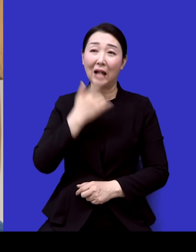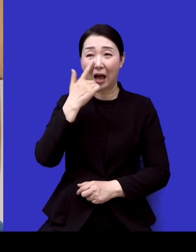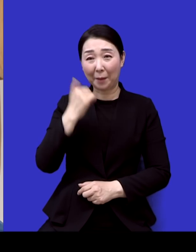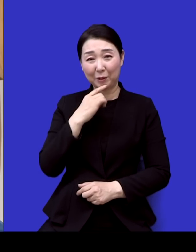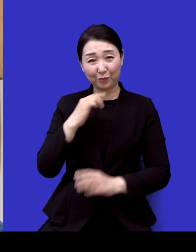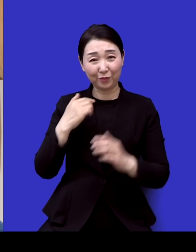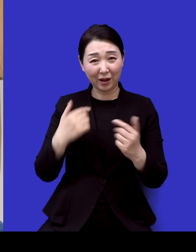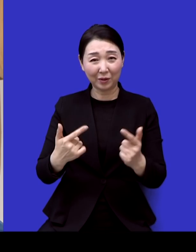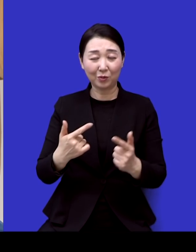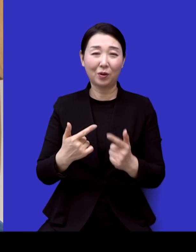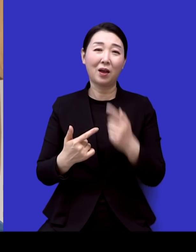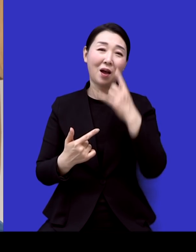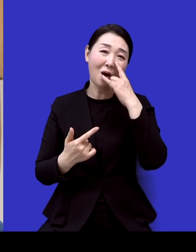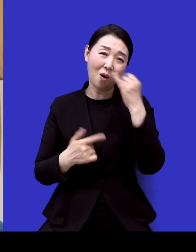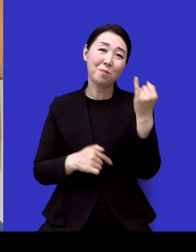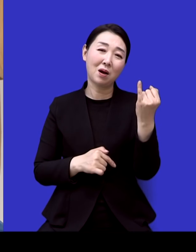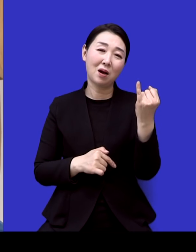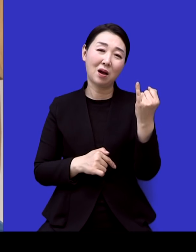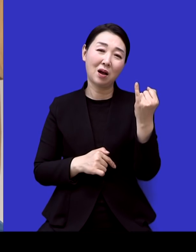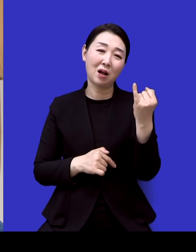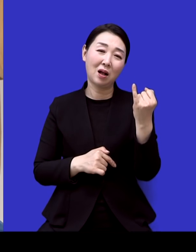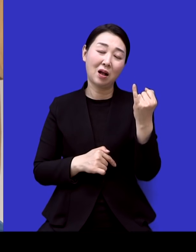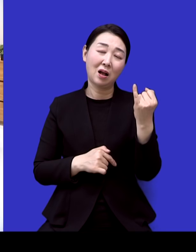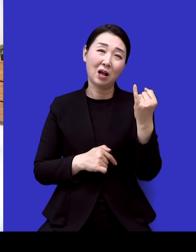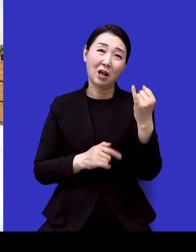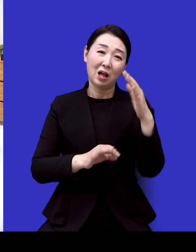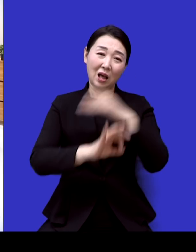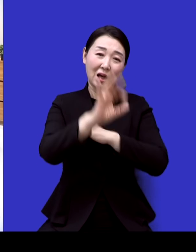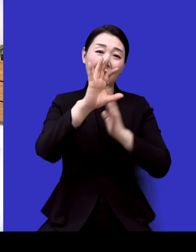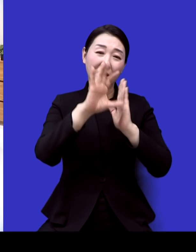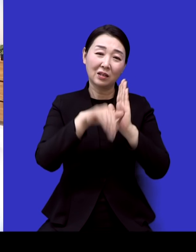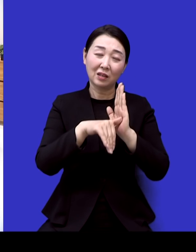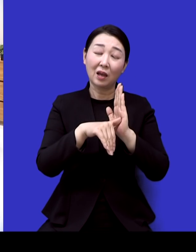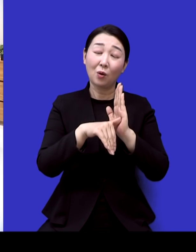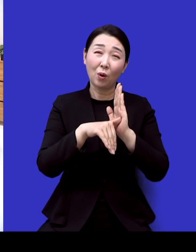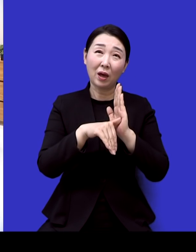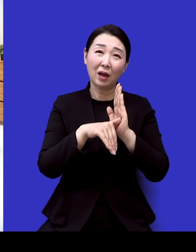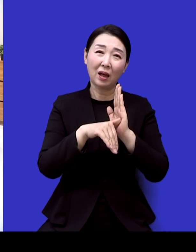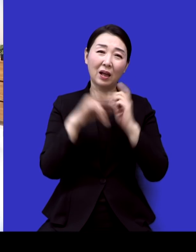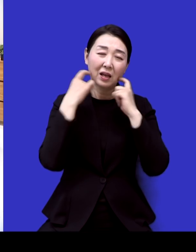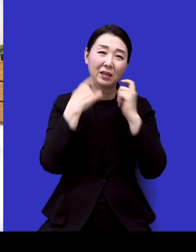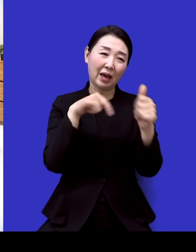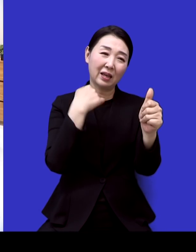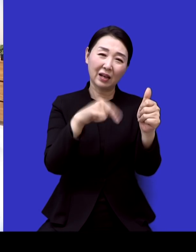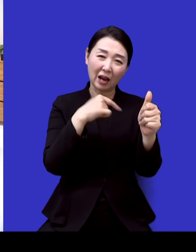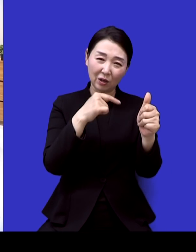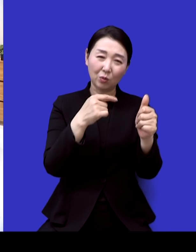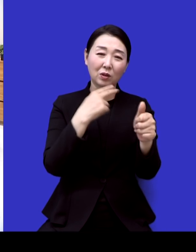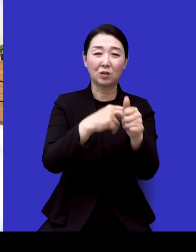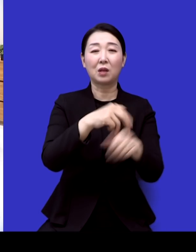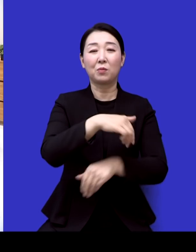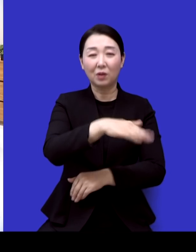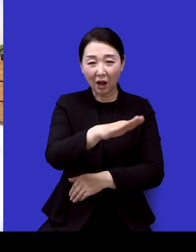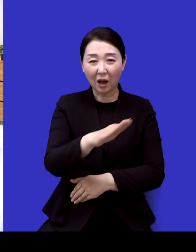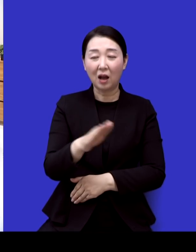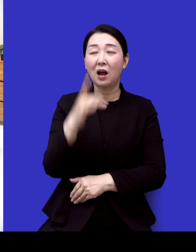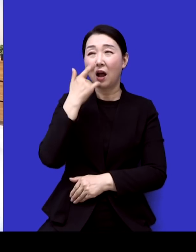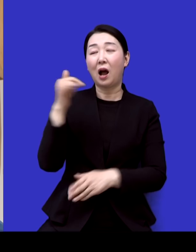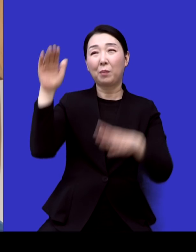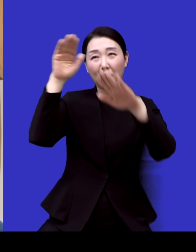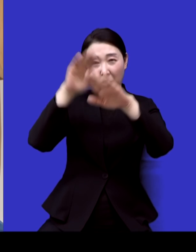아니라 어머니도 이제 해가 떴을 때는 학습지를 이제 선생님으로 나가셨고 아버지는 밤에 택시를 운전하러